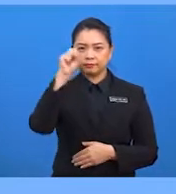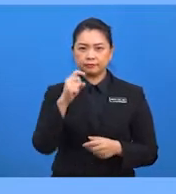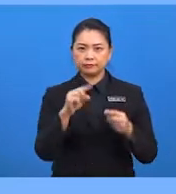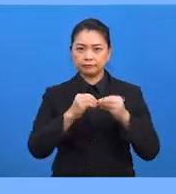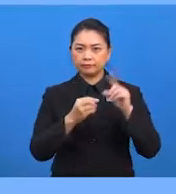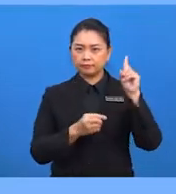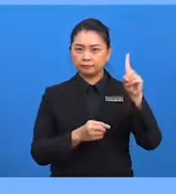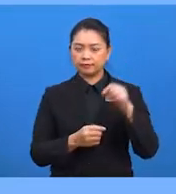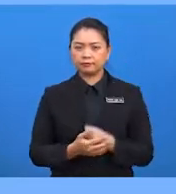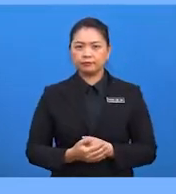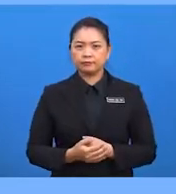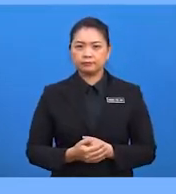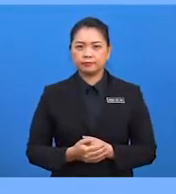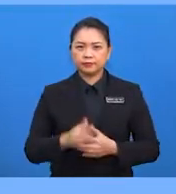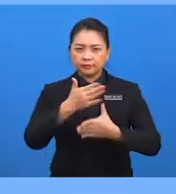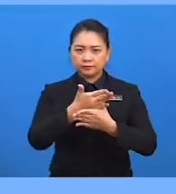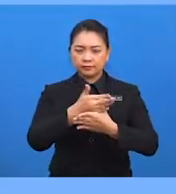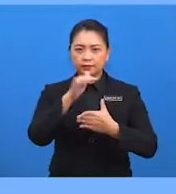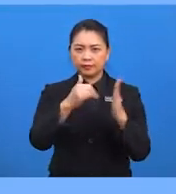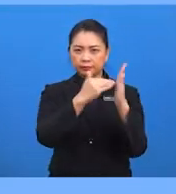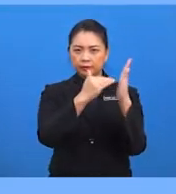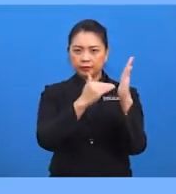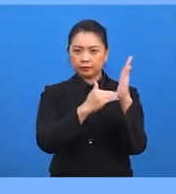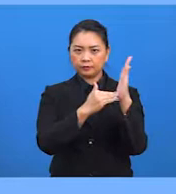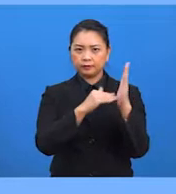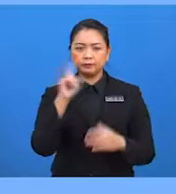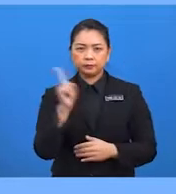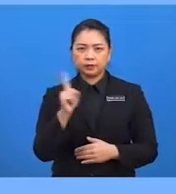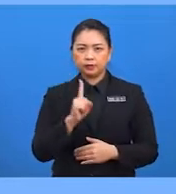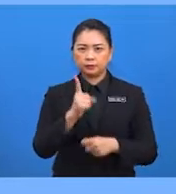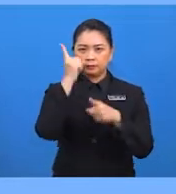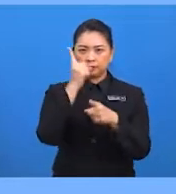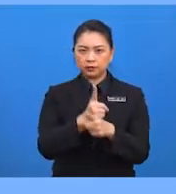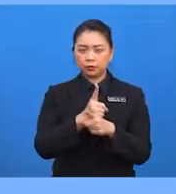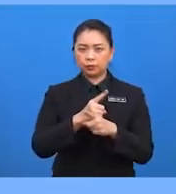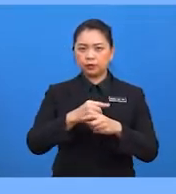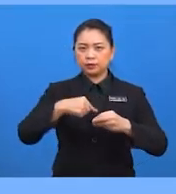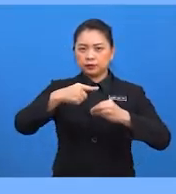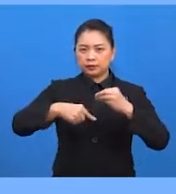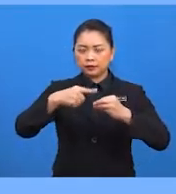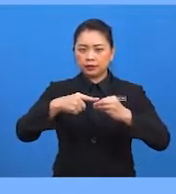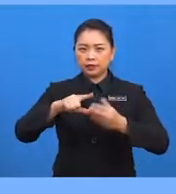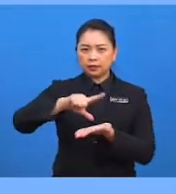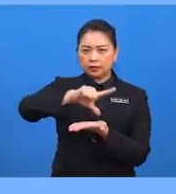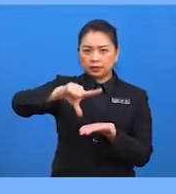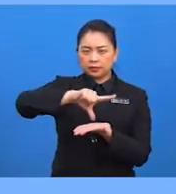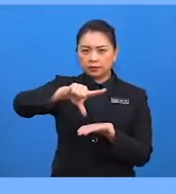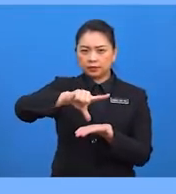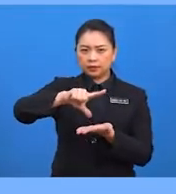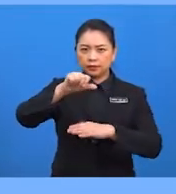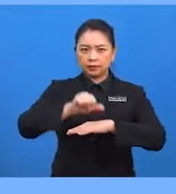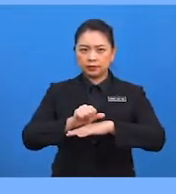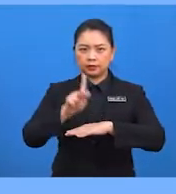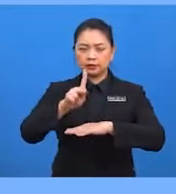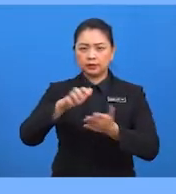Soalan pertama. Antara yang berikut, yang manakah betul tentang